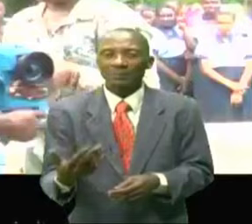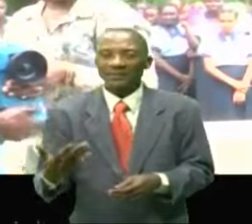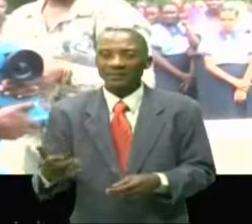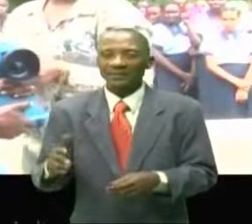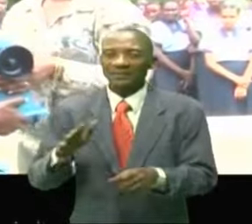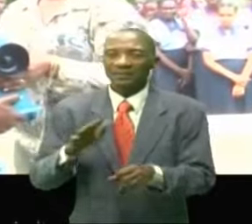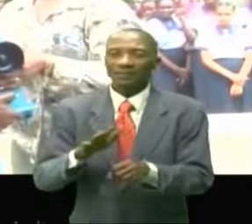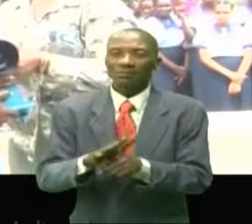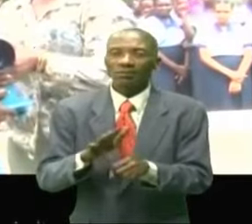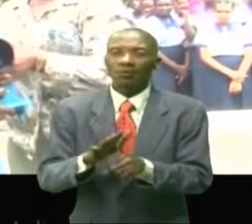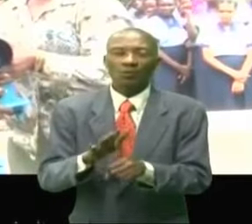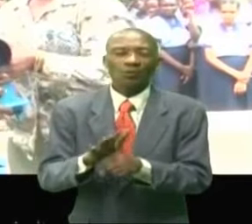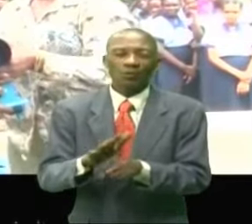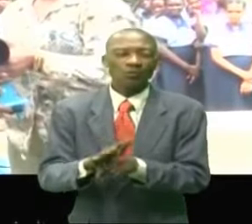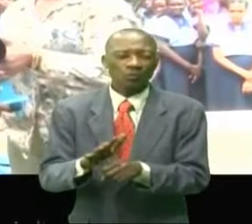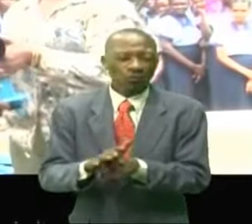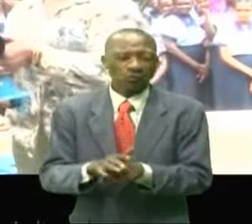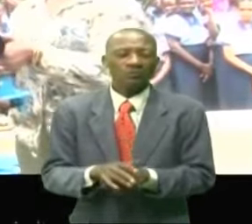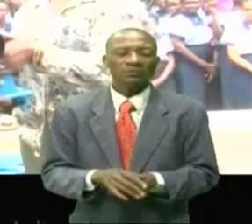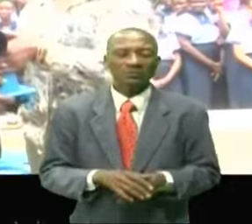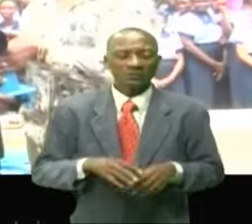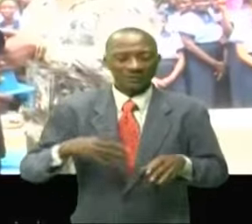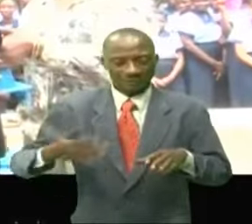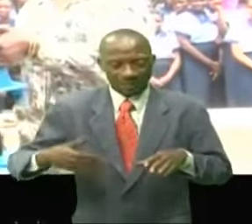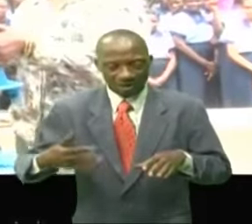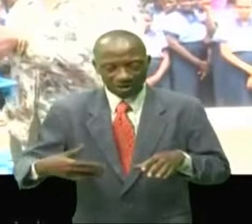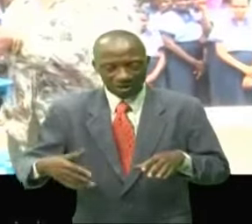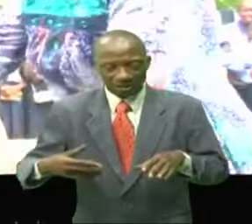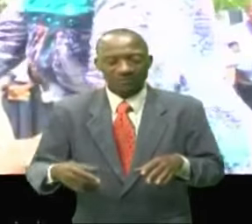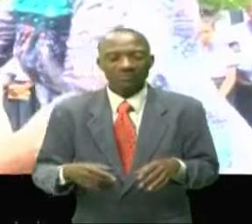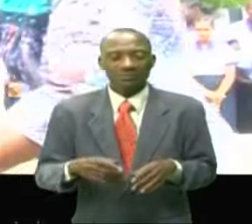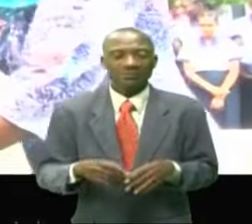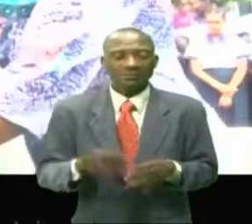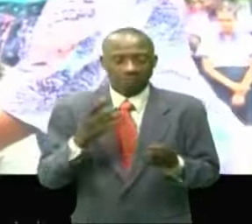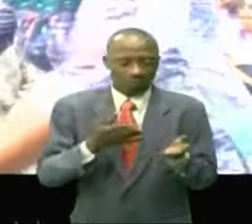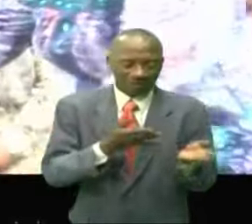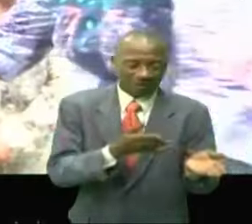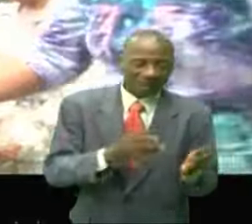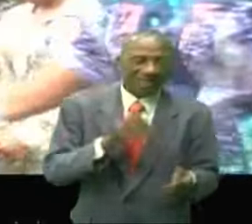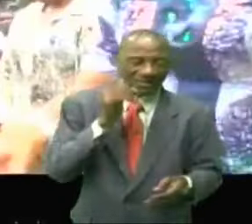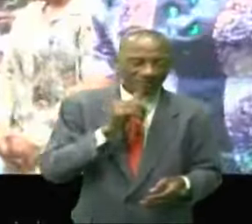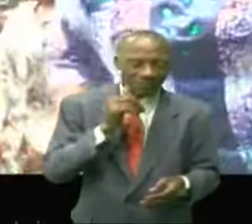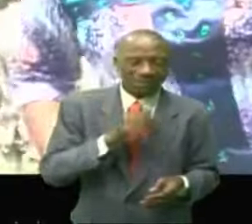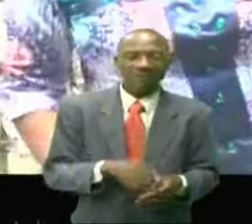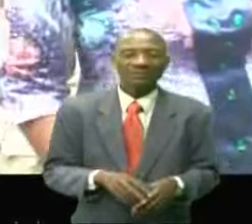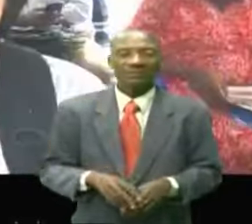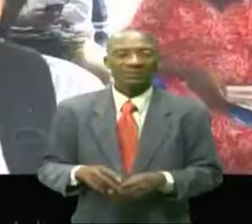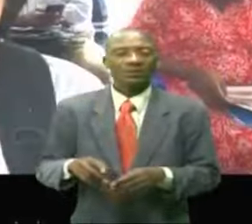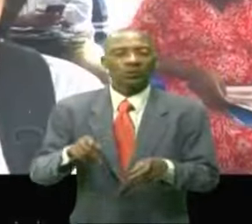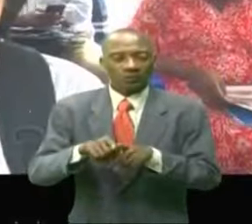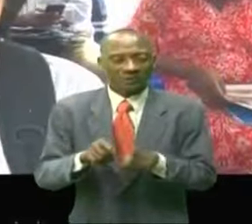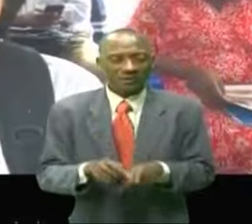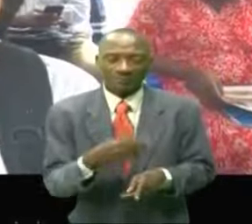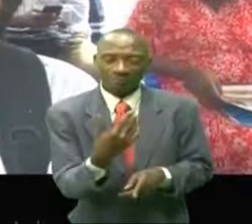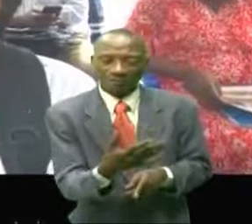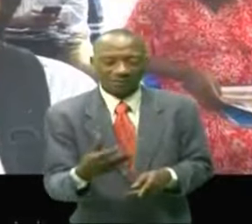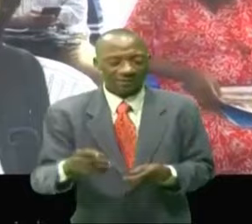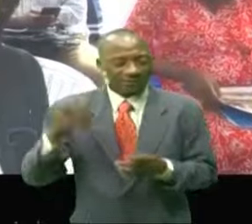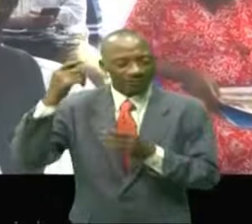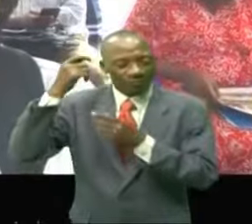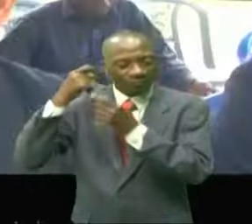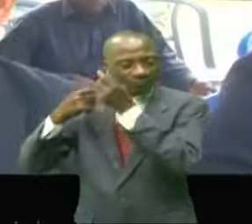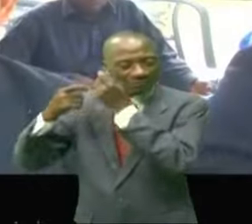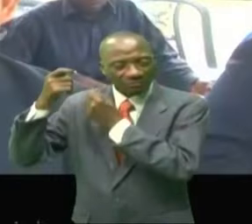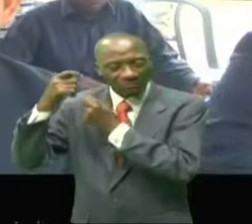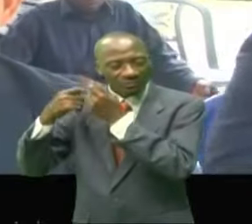lycée technique de la Gombe. Il s'agit des ciseaux électriques, casques à vapeur, tondeuses électriques, teintures,